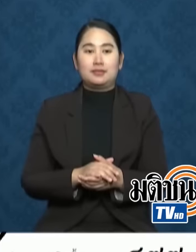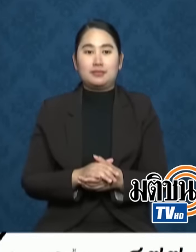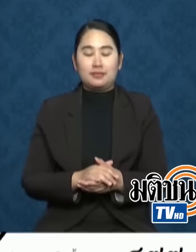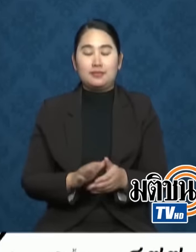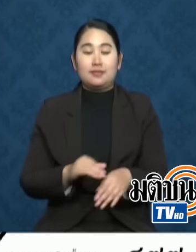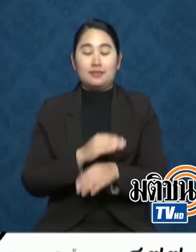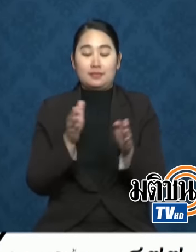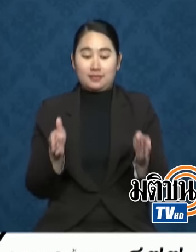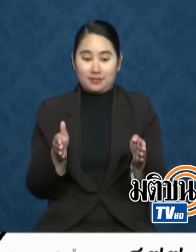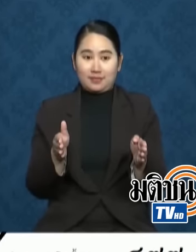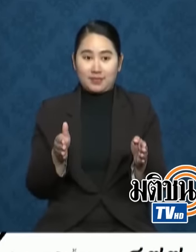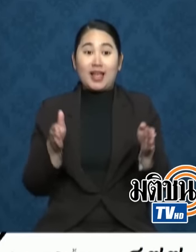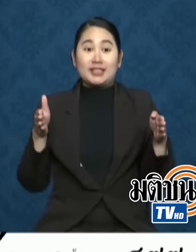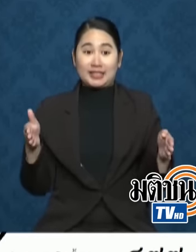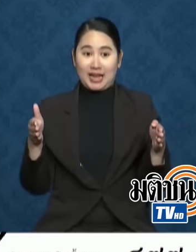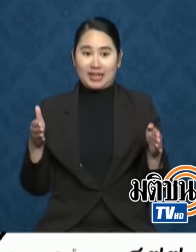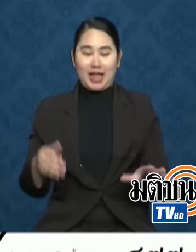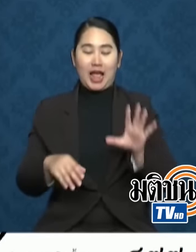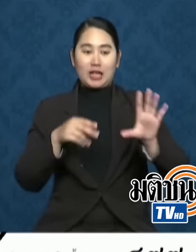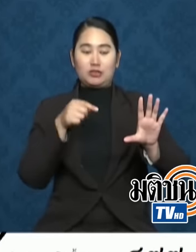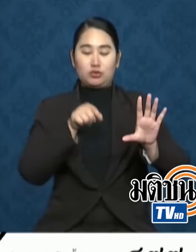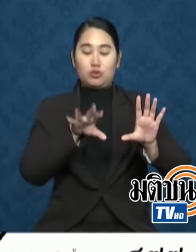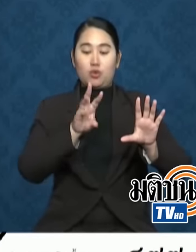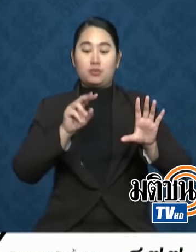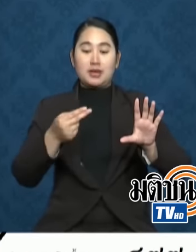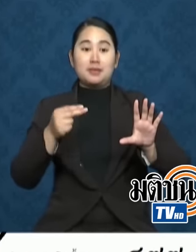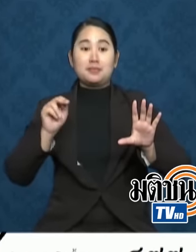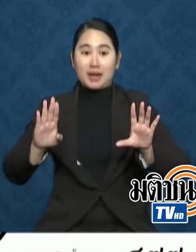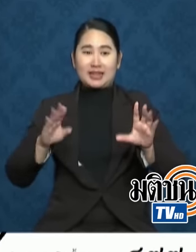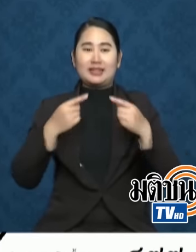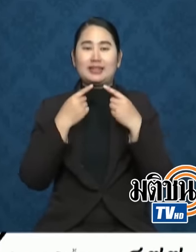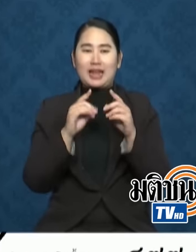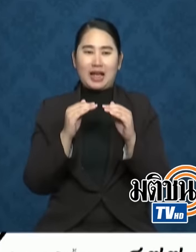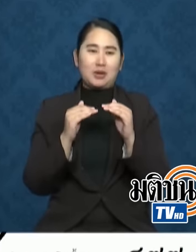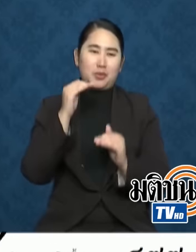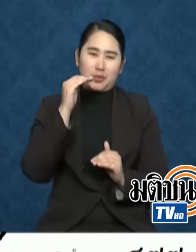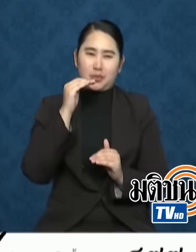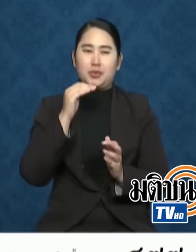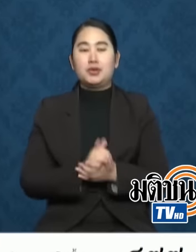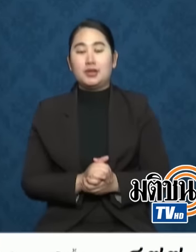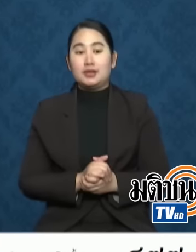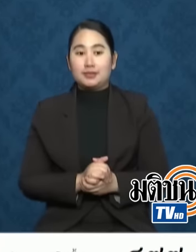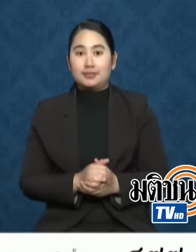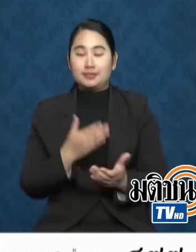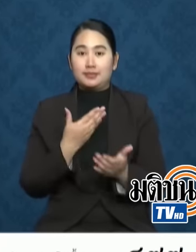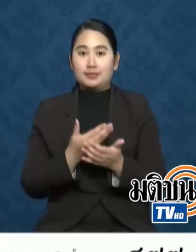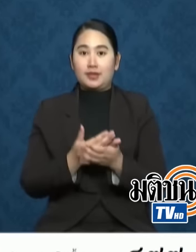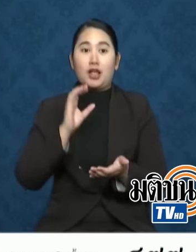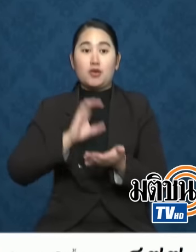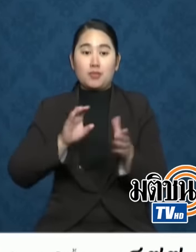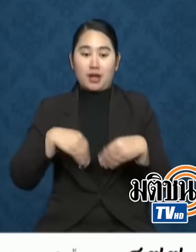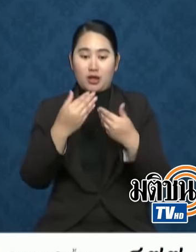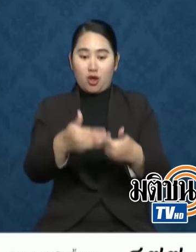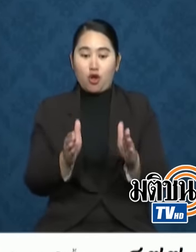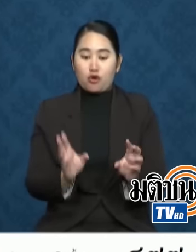บาทและขนาดใหญ่ 5.6 หมื่นบาทต่างกันลิบลับงบประมาณห้องปลอดฝุ่นให้ท้องถิ่น